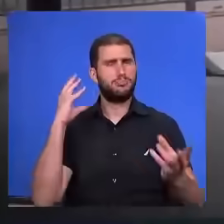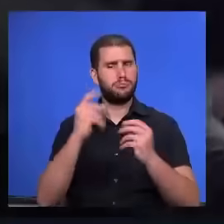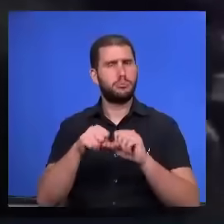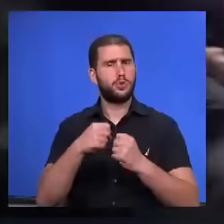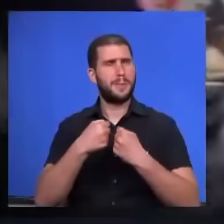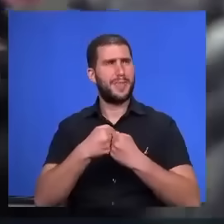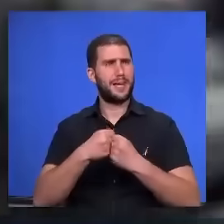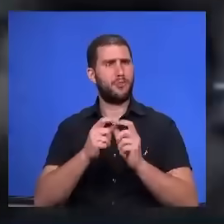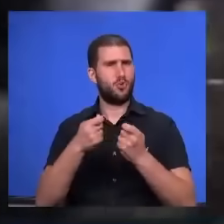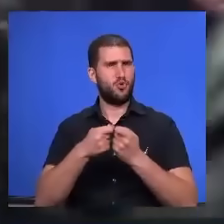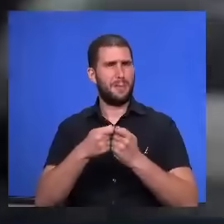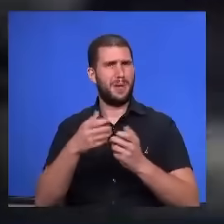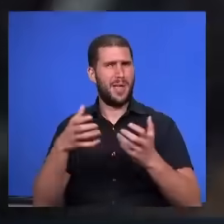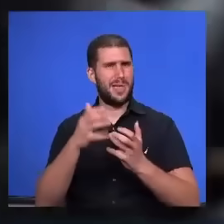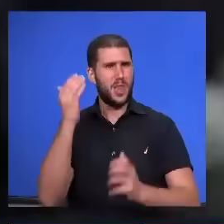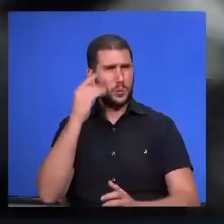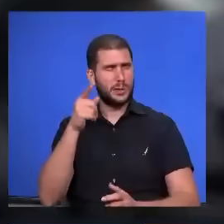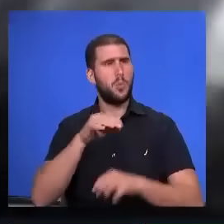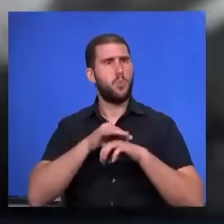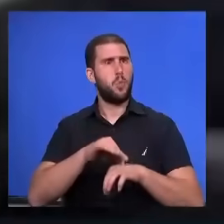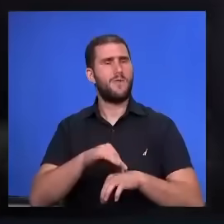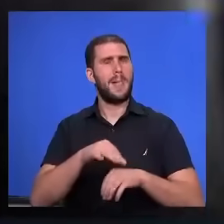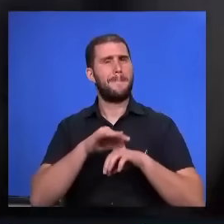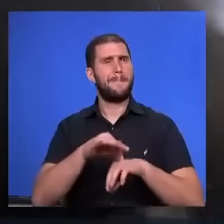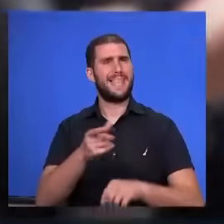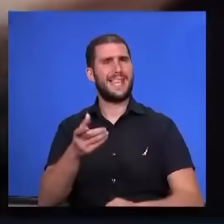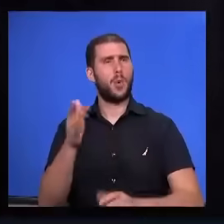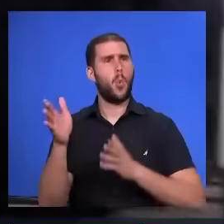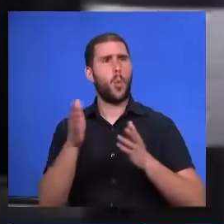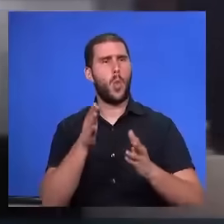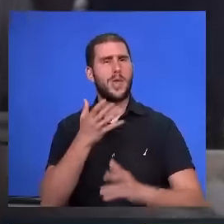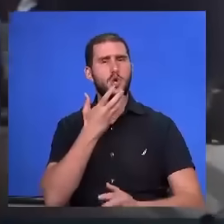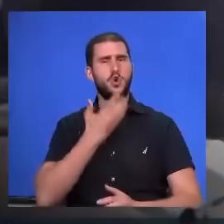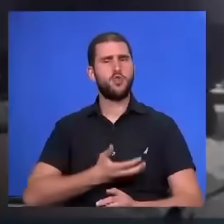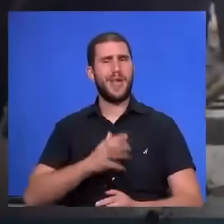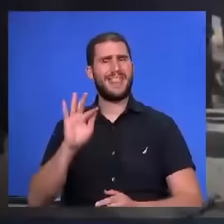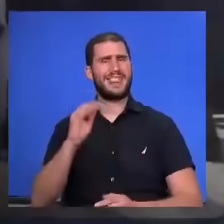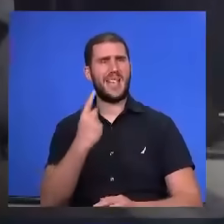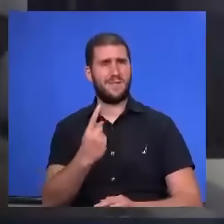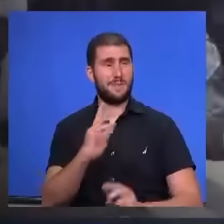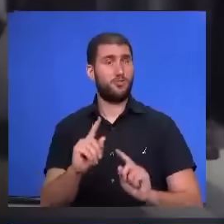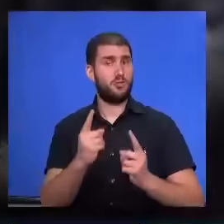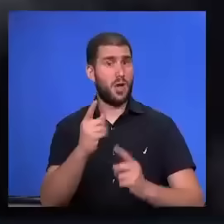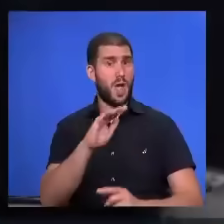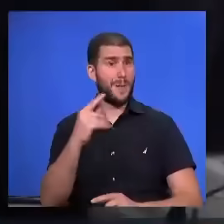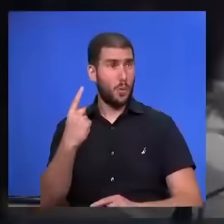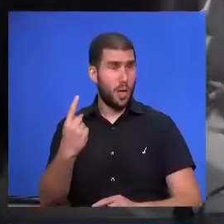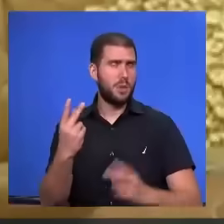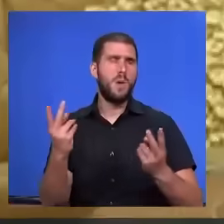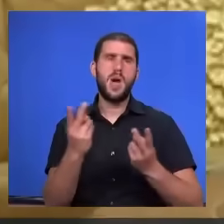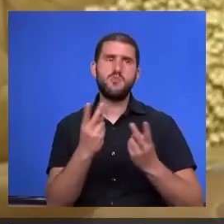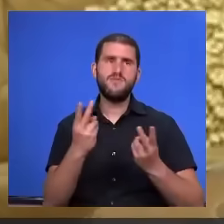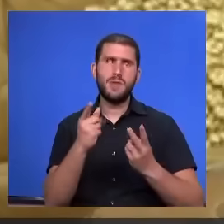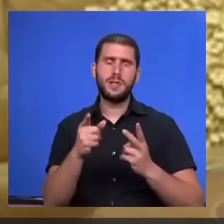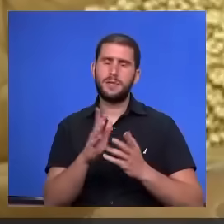אחרים הקשורים בעדה, מוביל המנהיג הרוחני שלהם, שייח' מואפק טריף. מה שקרה ברמת הגולן זה, כמובן, זה